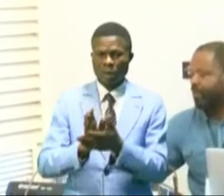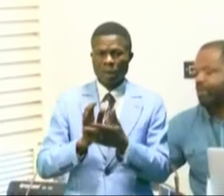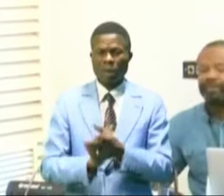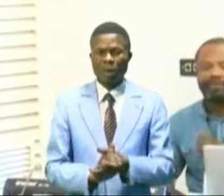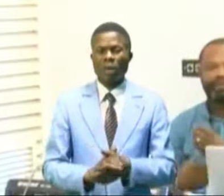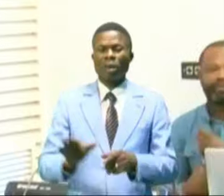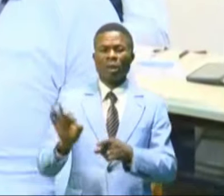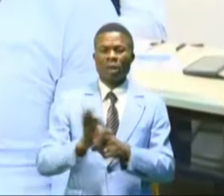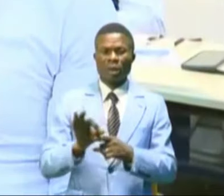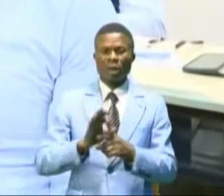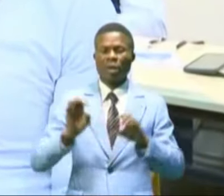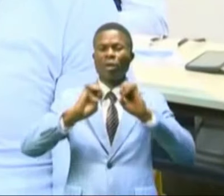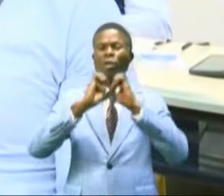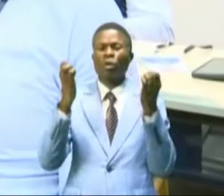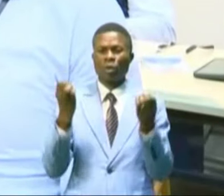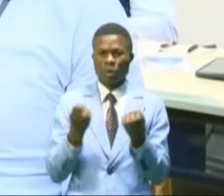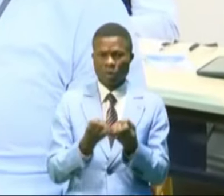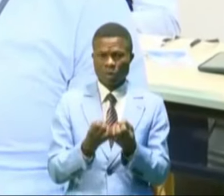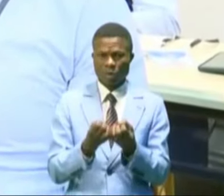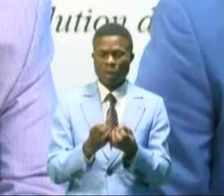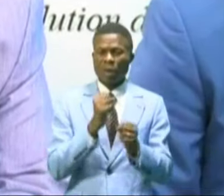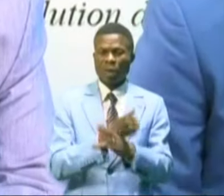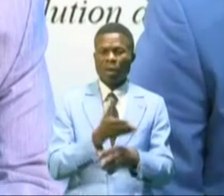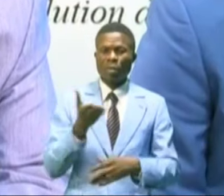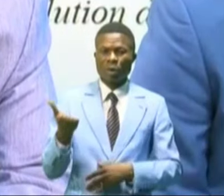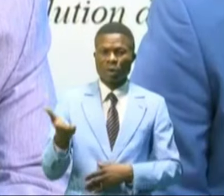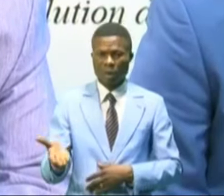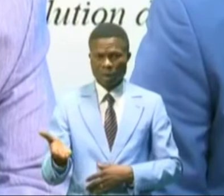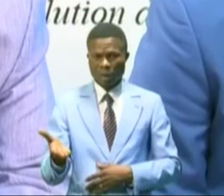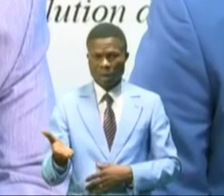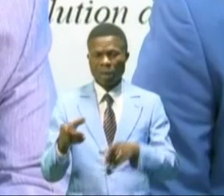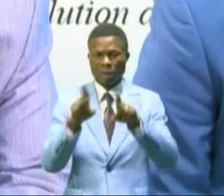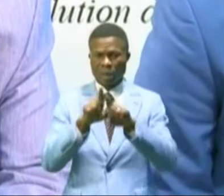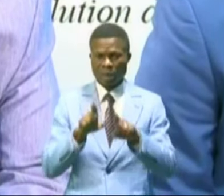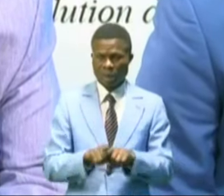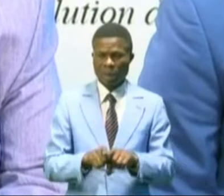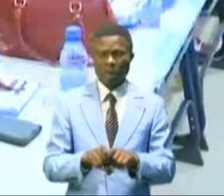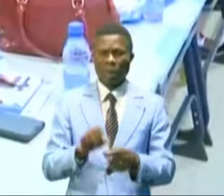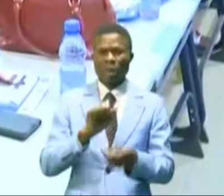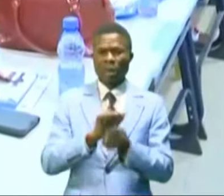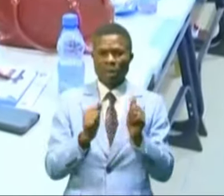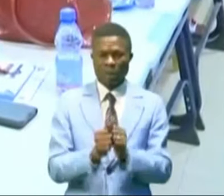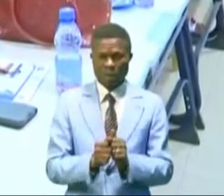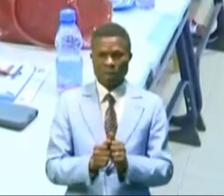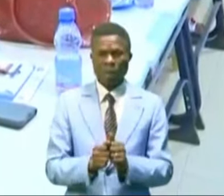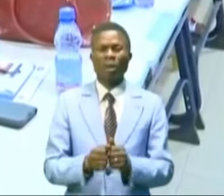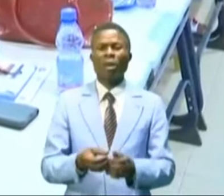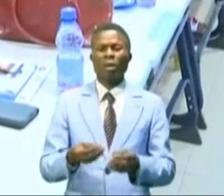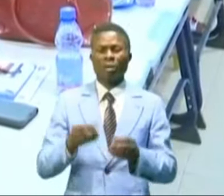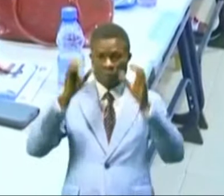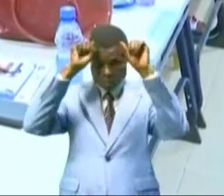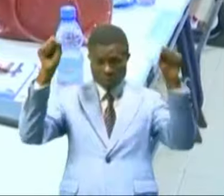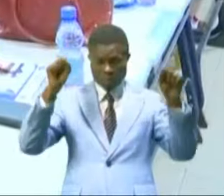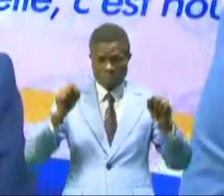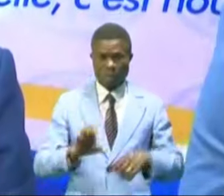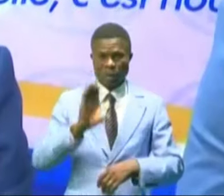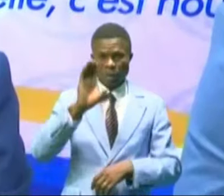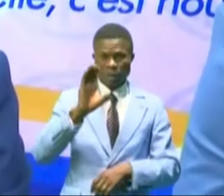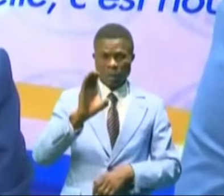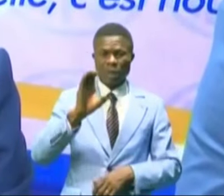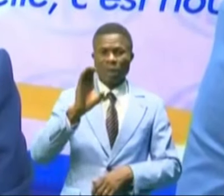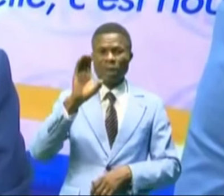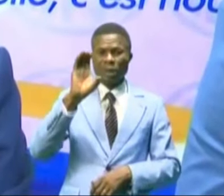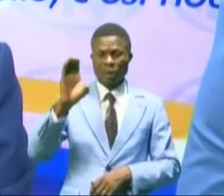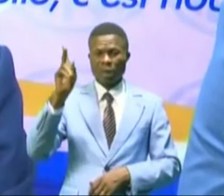formation des entreprises sont déjà opérationnelles avec une planification bien définie. Le président du CCP,